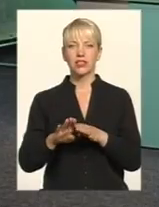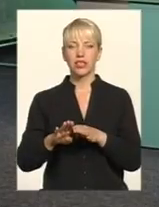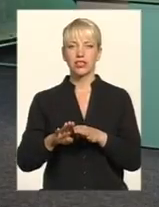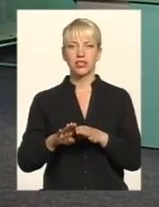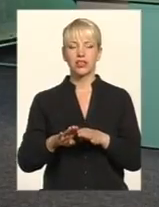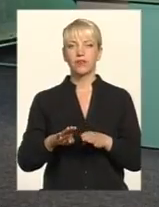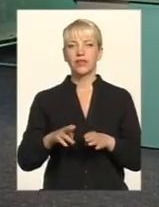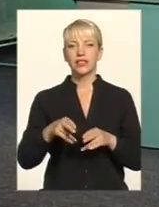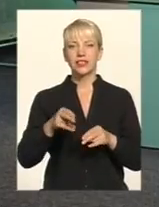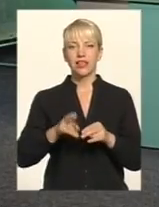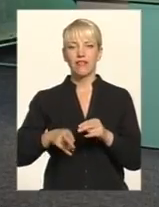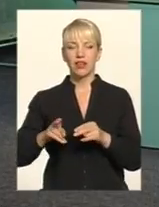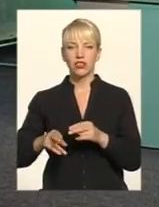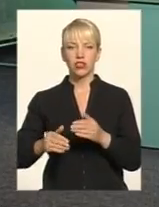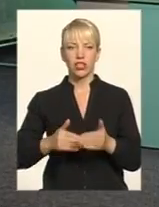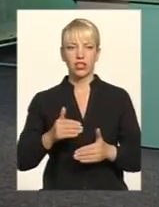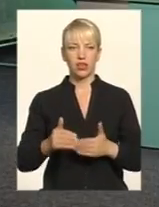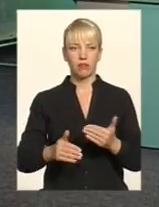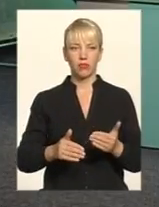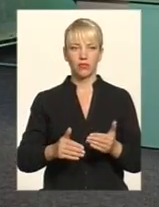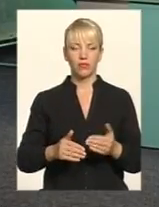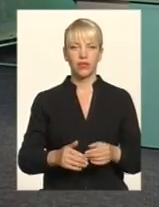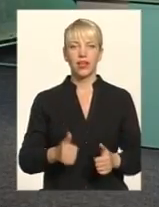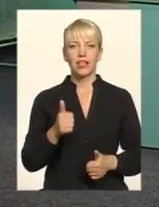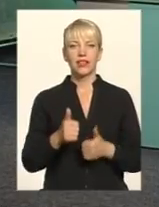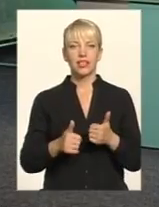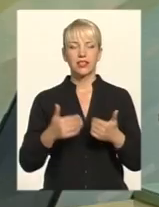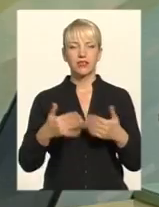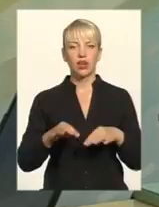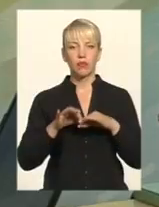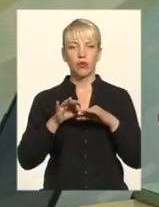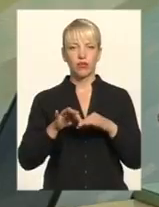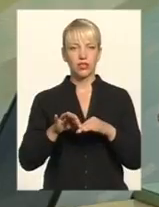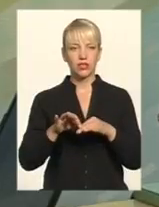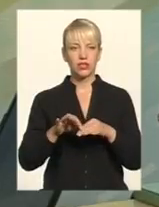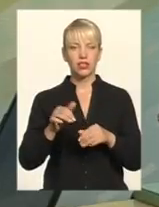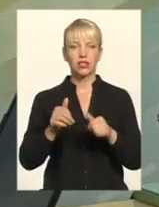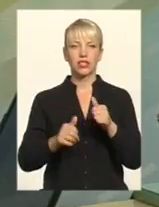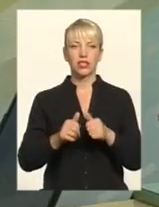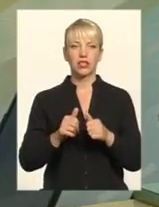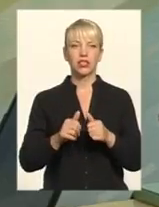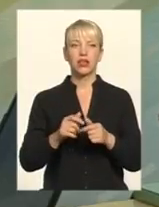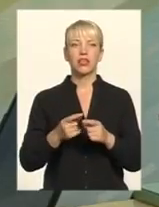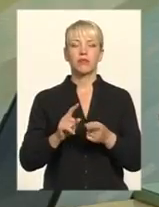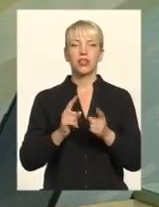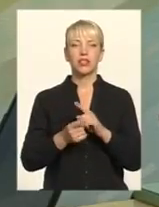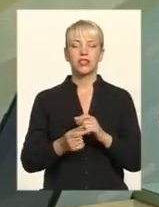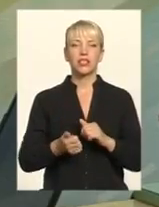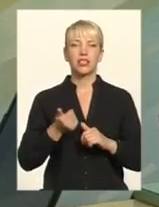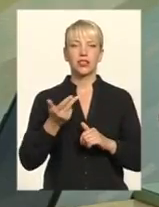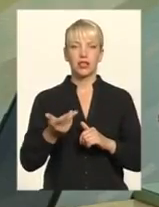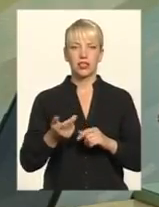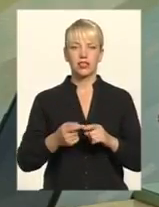можливо, завершення певного етапу? Ну, тендер проведений, проведений тендер, це тільки зміна кількості. Тендер